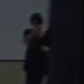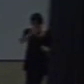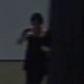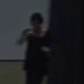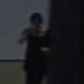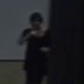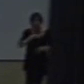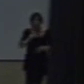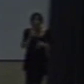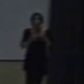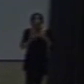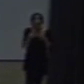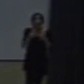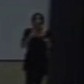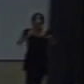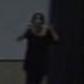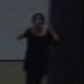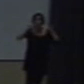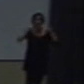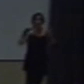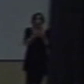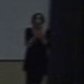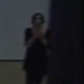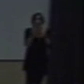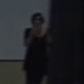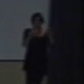blog on explico en 1.000 paraules el